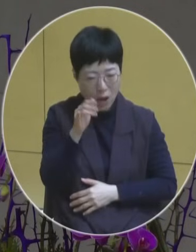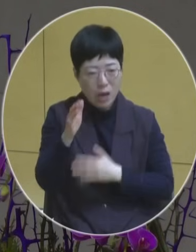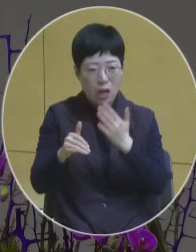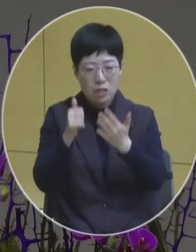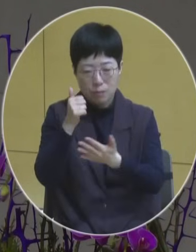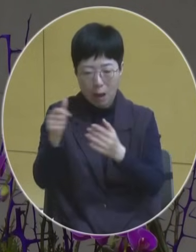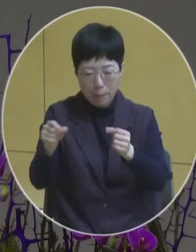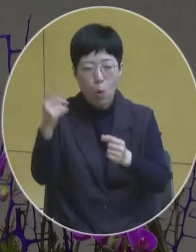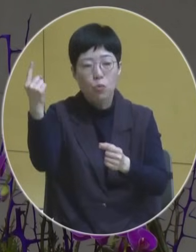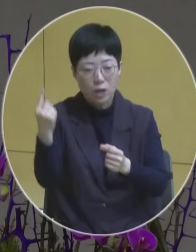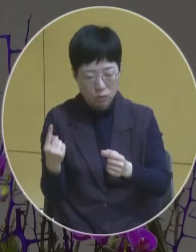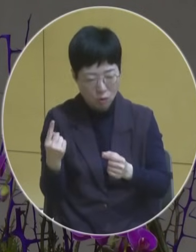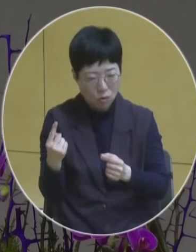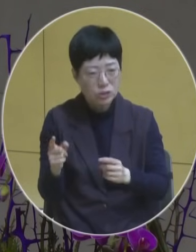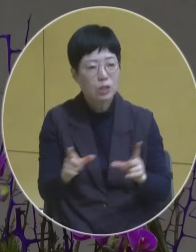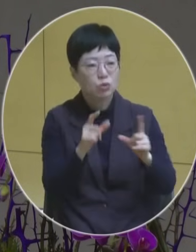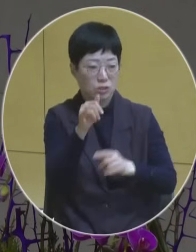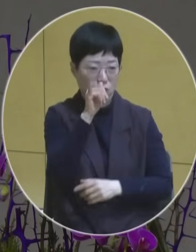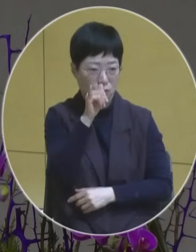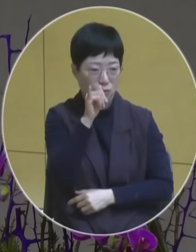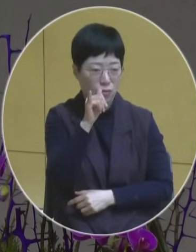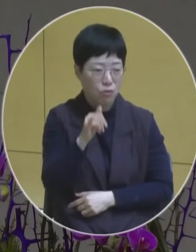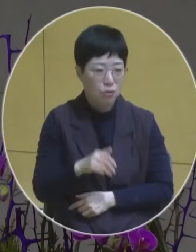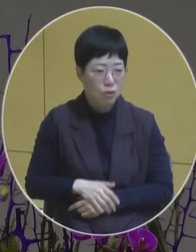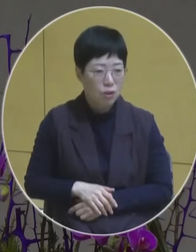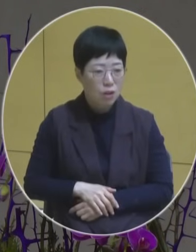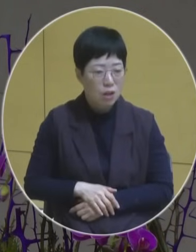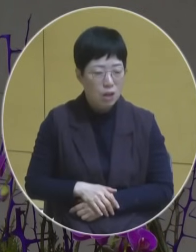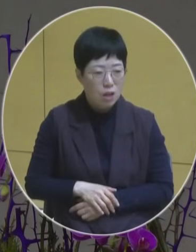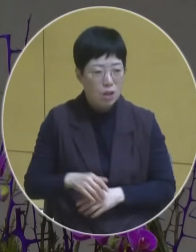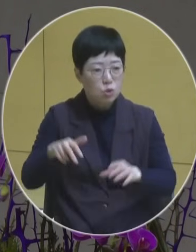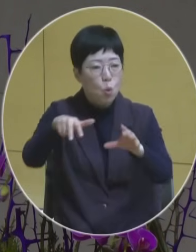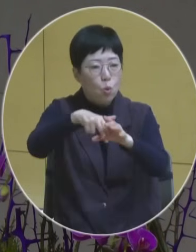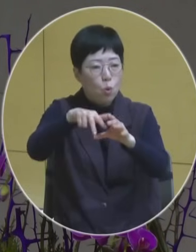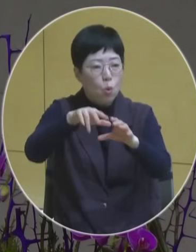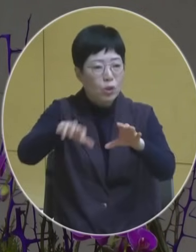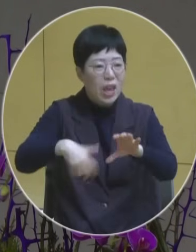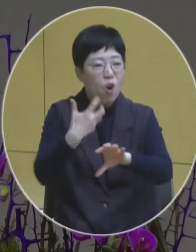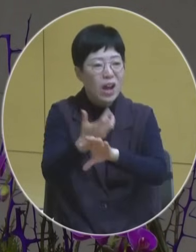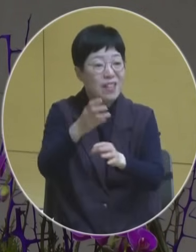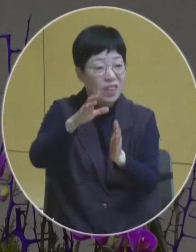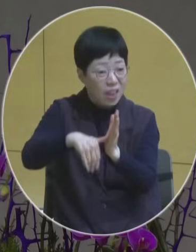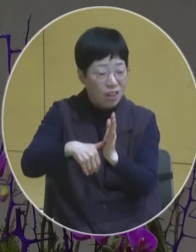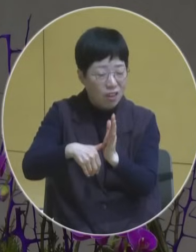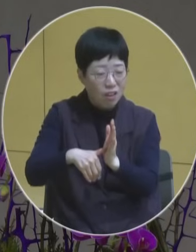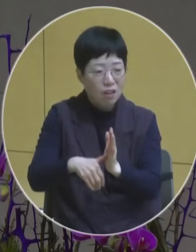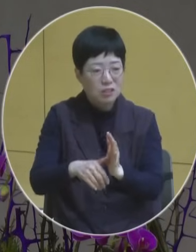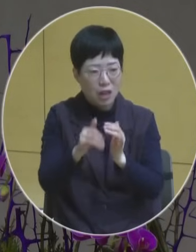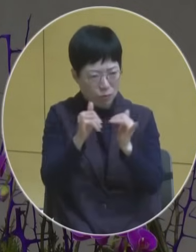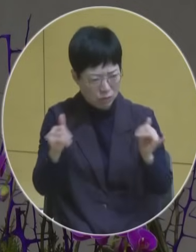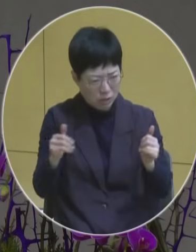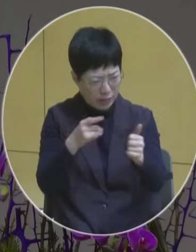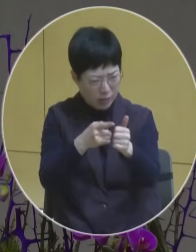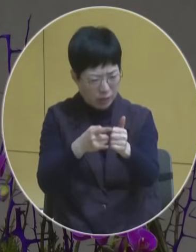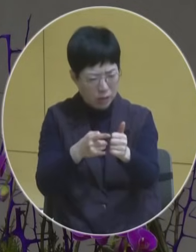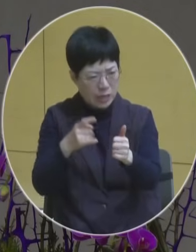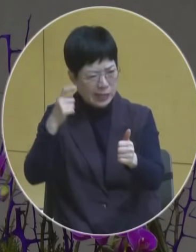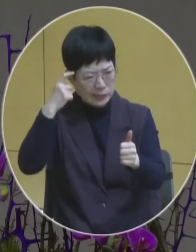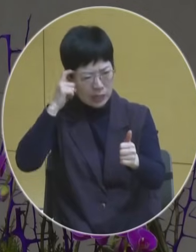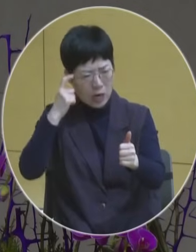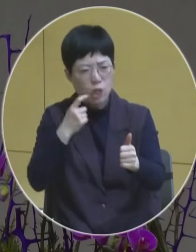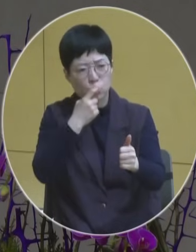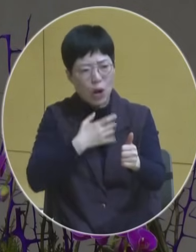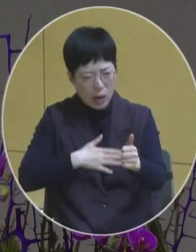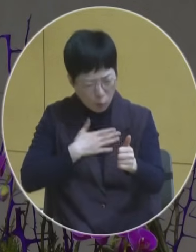하나님으로부터 온다는 것을 믿고 살아가는 것입니다. 여러분, 종교개혁 시대에 사람들에게 그런 일들이 일어났어요. 생각할